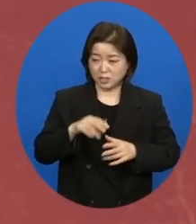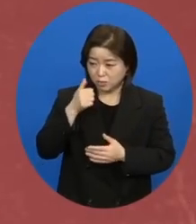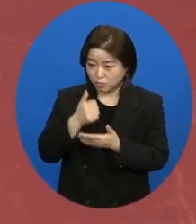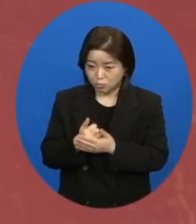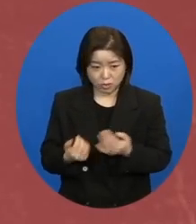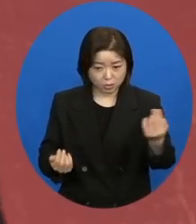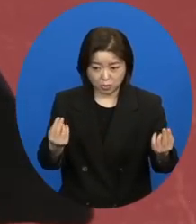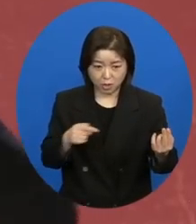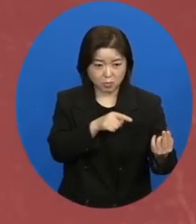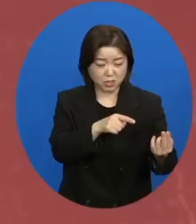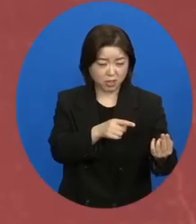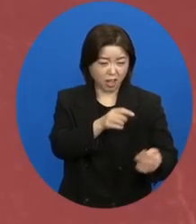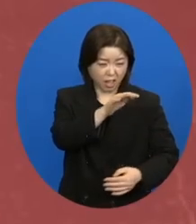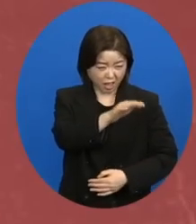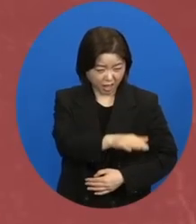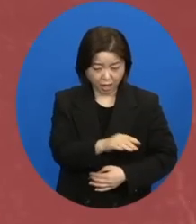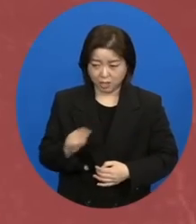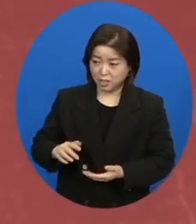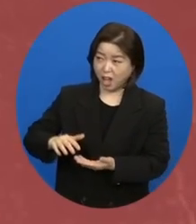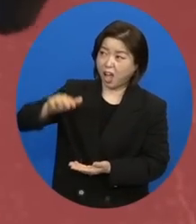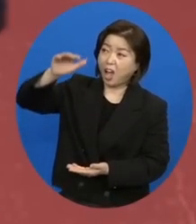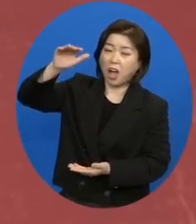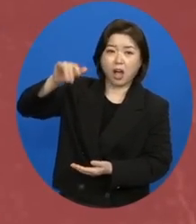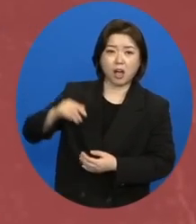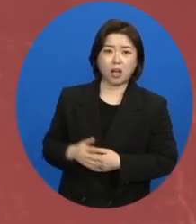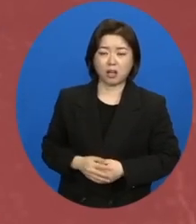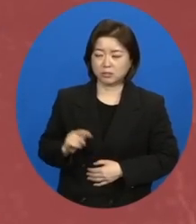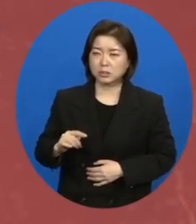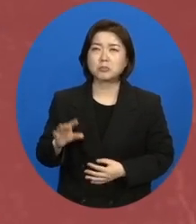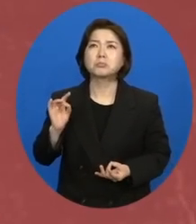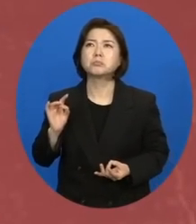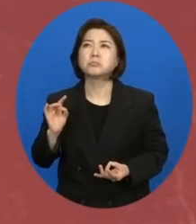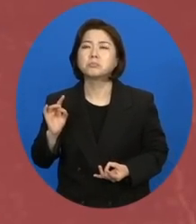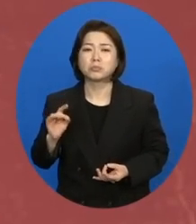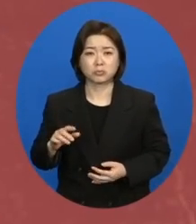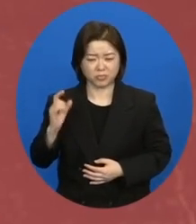치면 엄청난데 꿈쩍도 않고 있지만